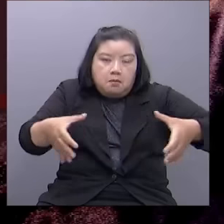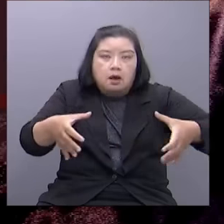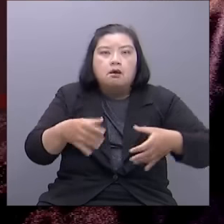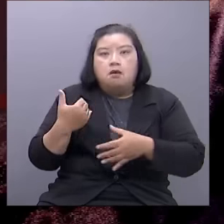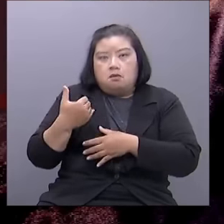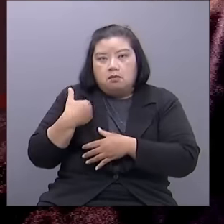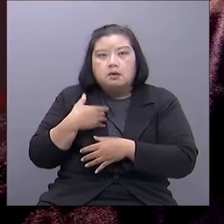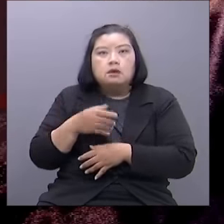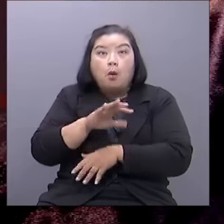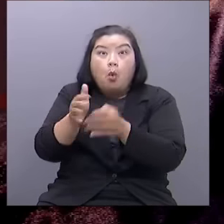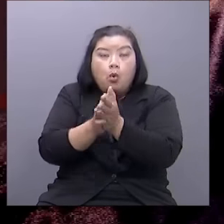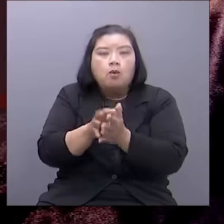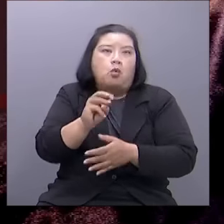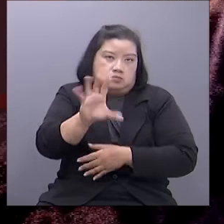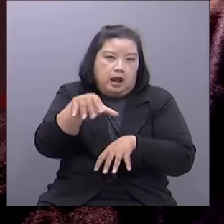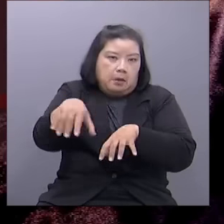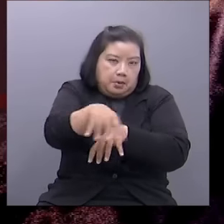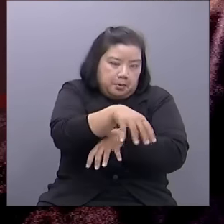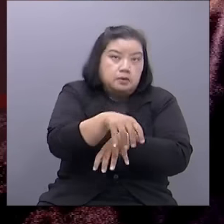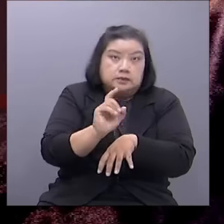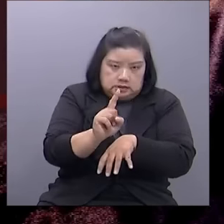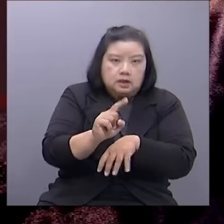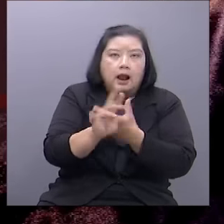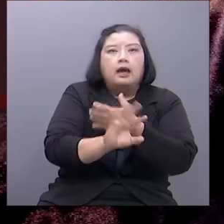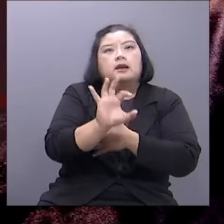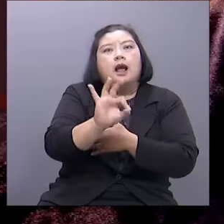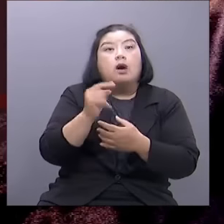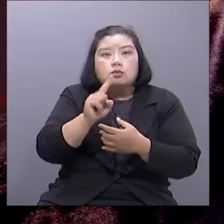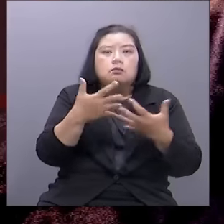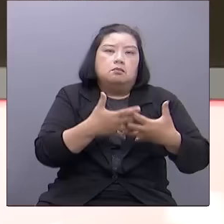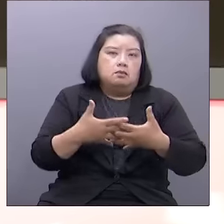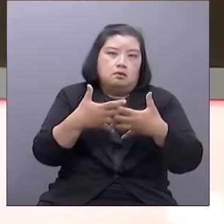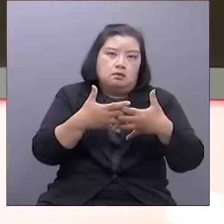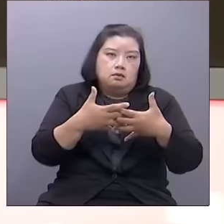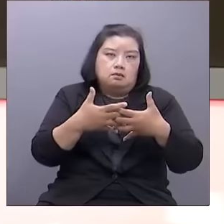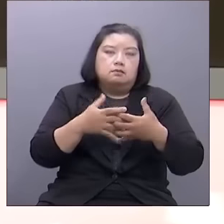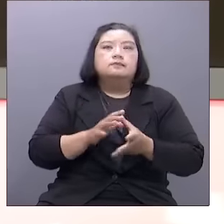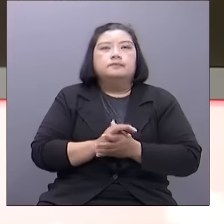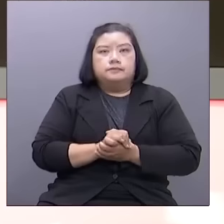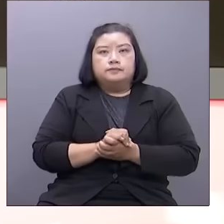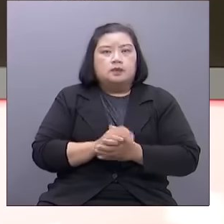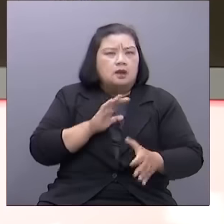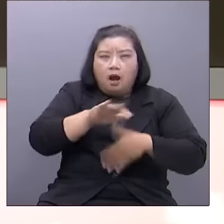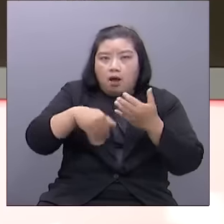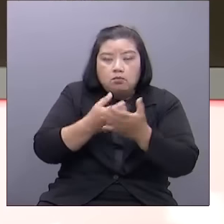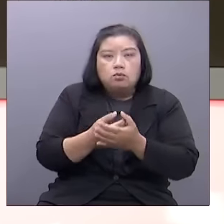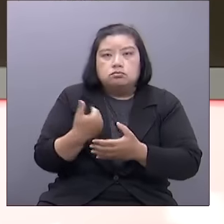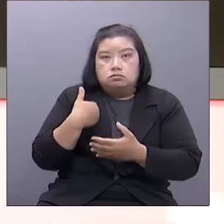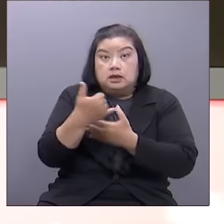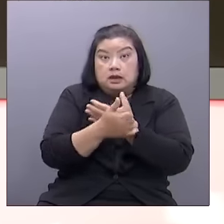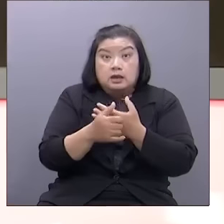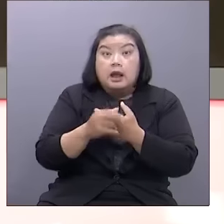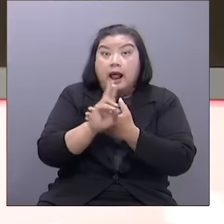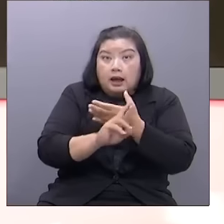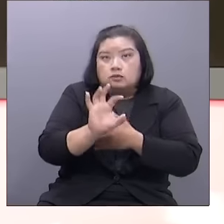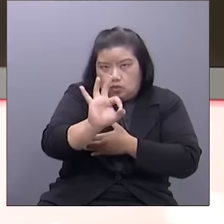โนม63แห่งใน9รัฐทั่วประเทศนะคะในจำนวน9รัฐที่มีการระบาดในปีนี้ค่ะพ